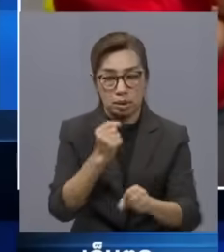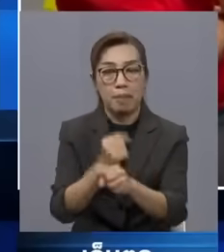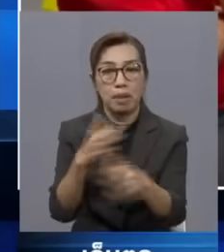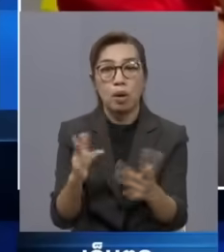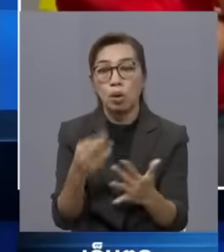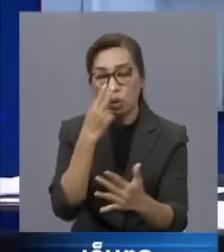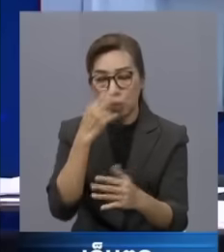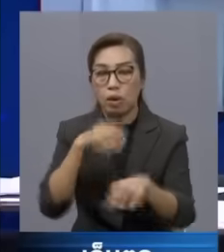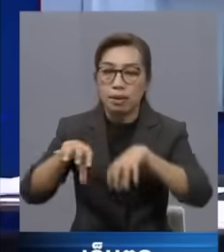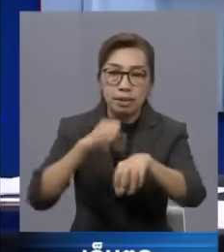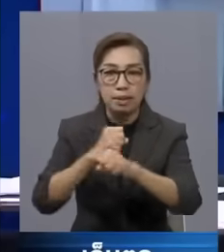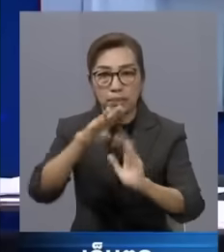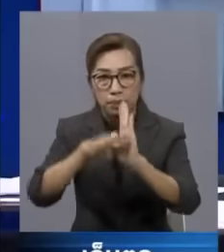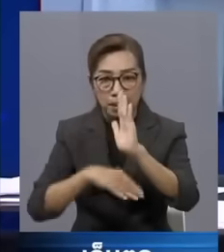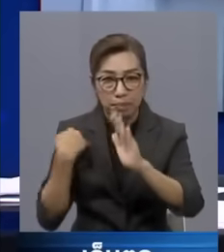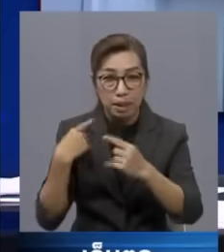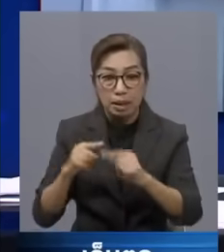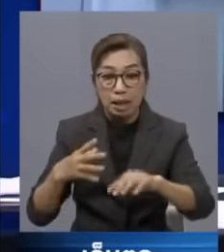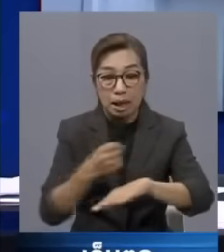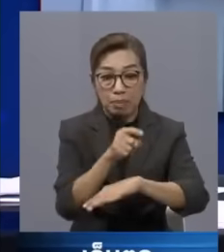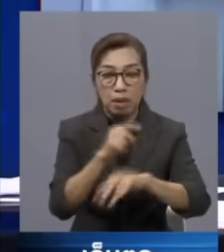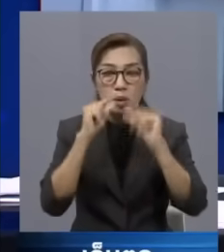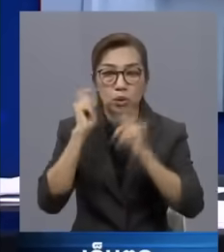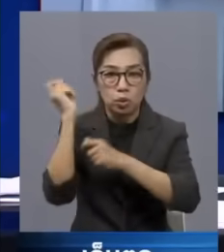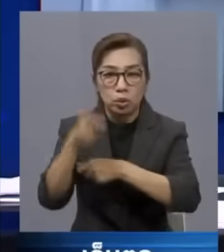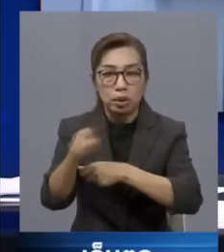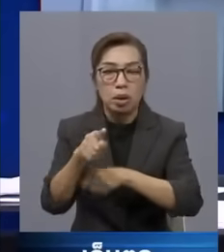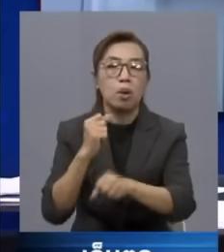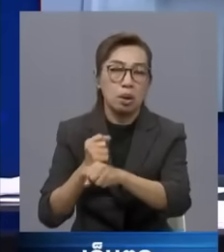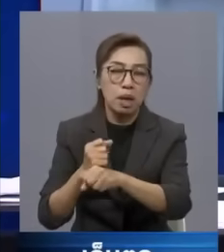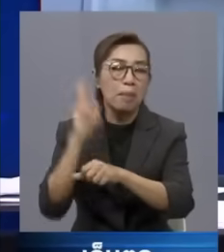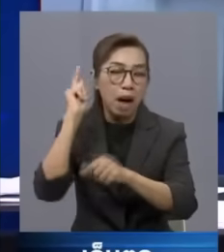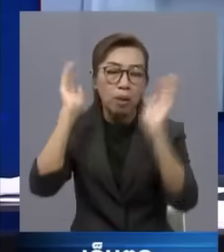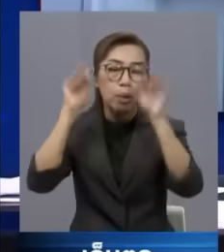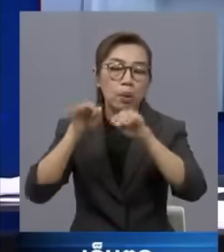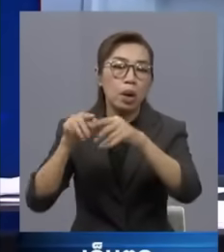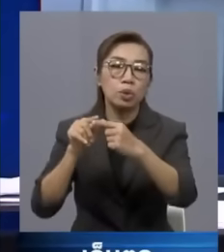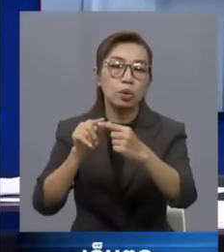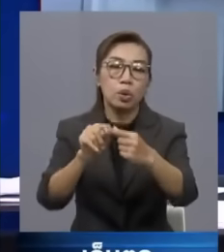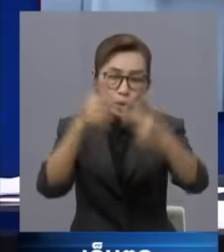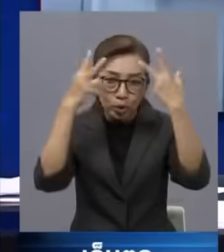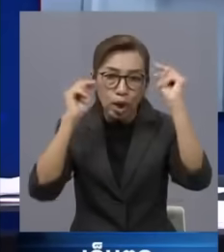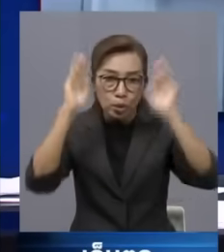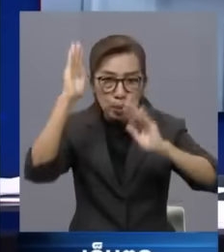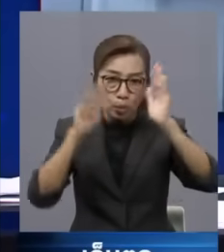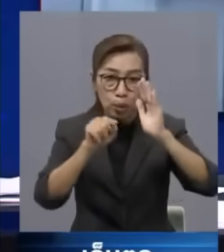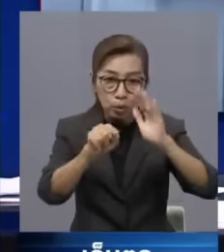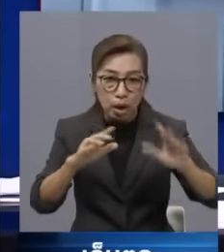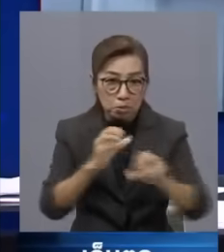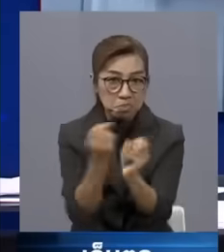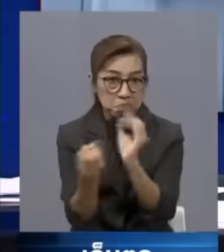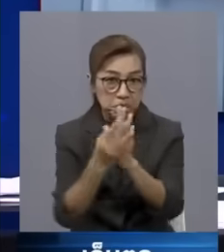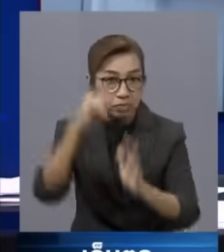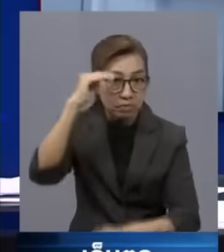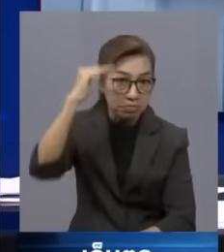จะมีกระบวนการอยู่นะครับแต่ดูแล้วเนี่ยในทางการเมืองคุณชูวิทย์ก็คงจะเลี้ยงกระแสแบบเนี้ยไปจนถึงช่วงการโหวตนายกว่าจะมีผล